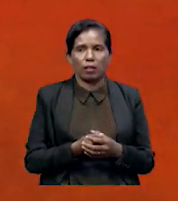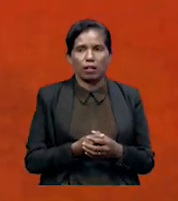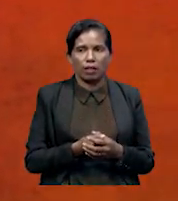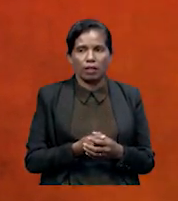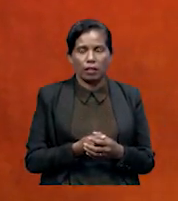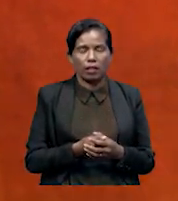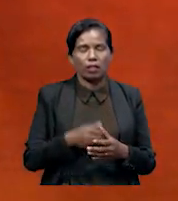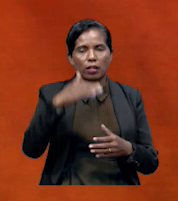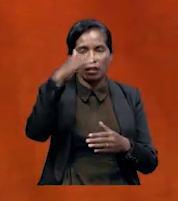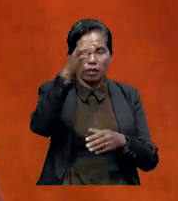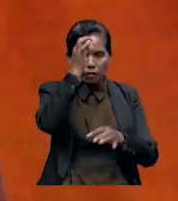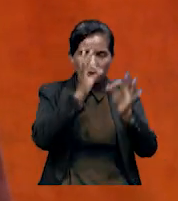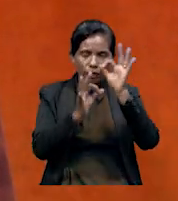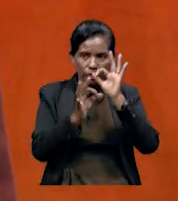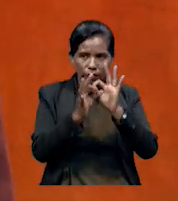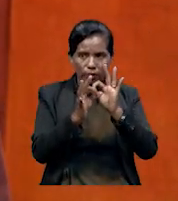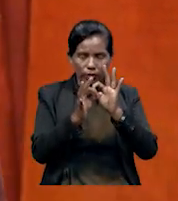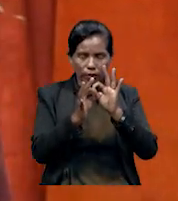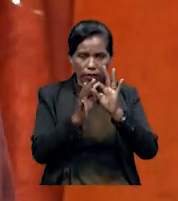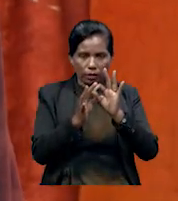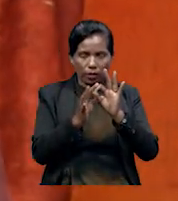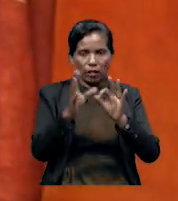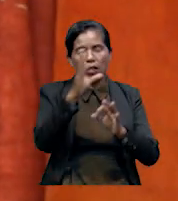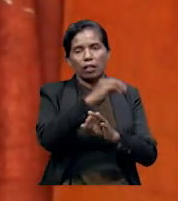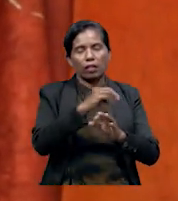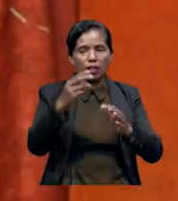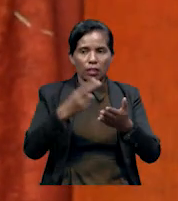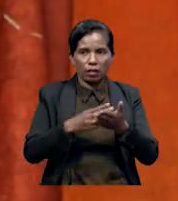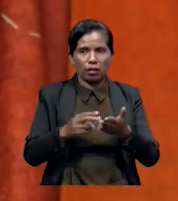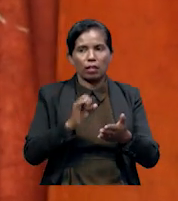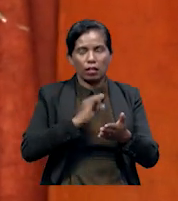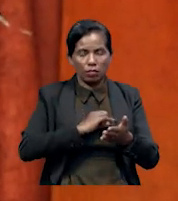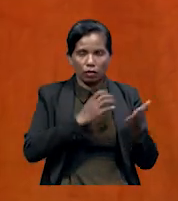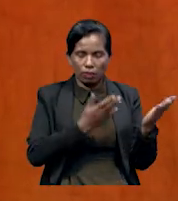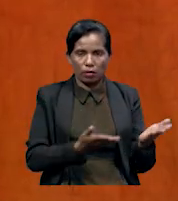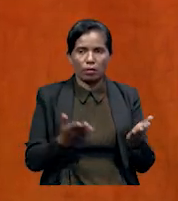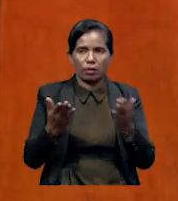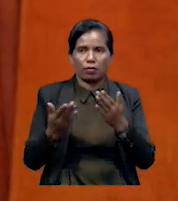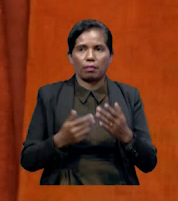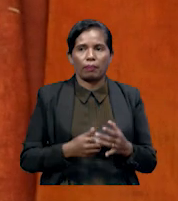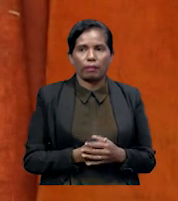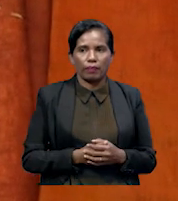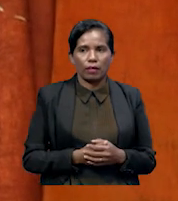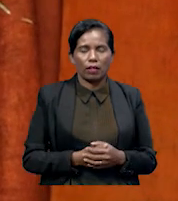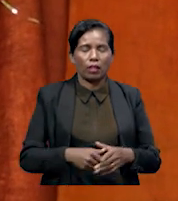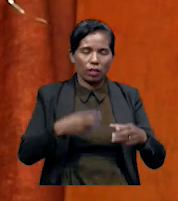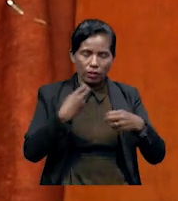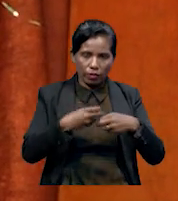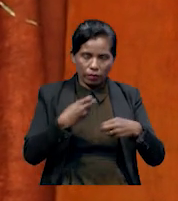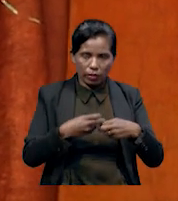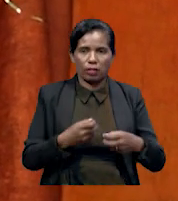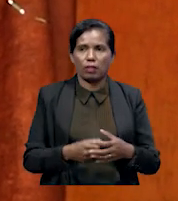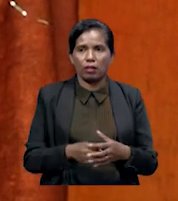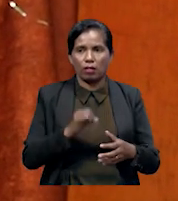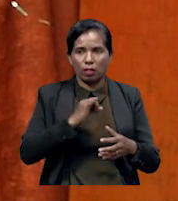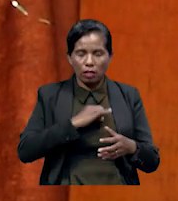itenia fier itenia lulik é sempre lúdico. Situação difícil, é